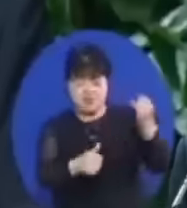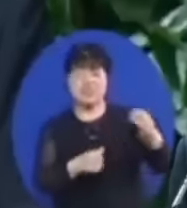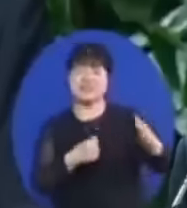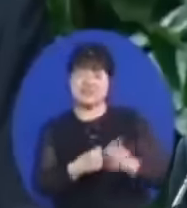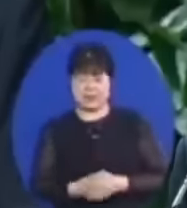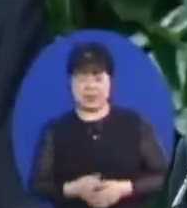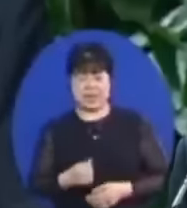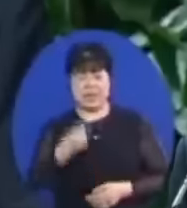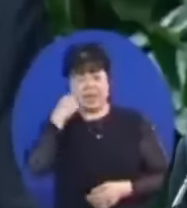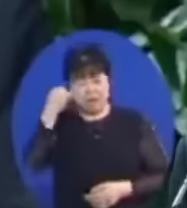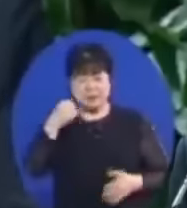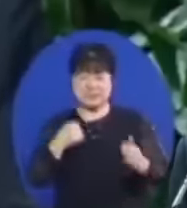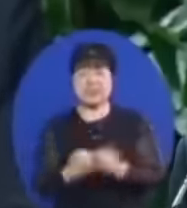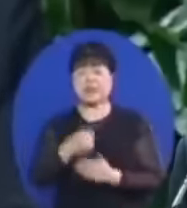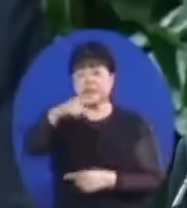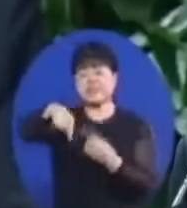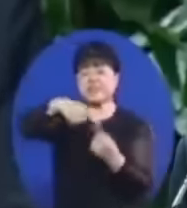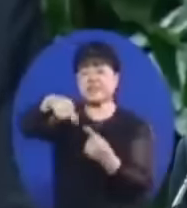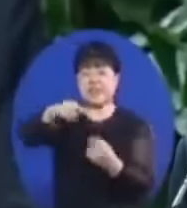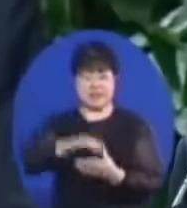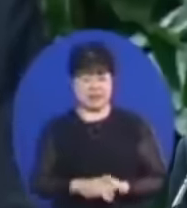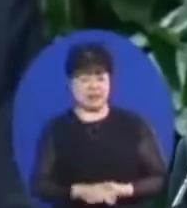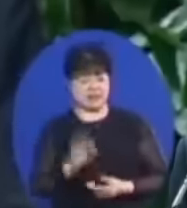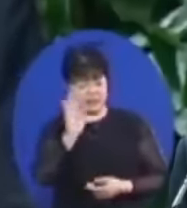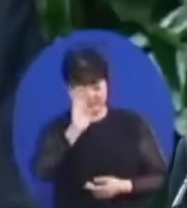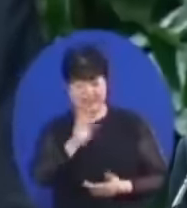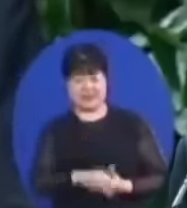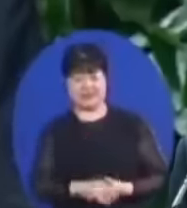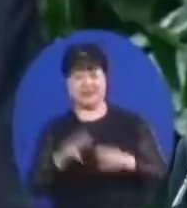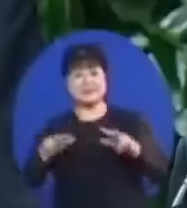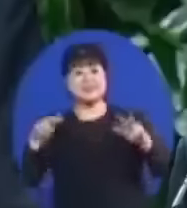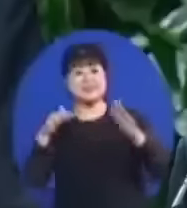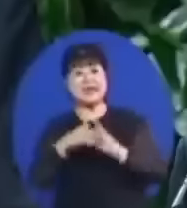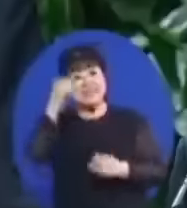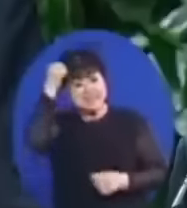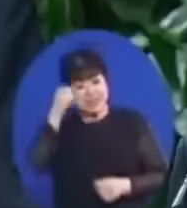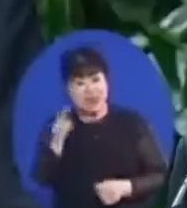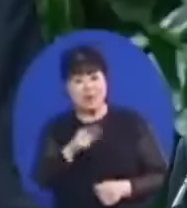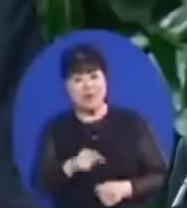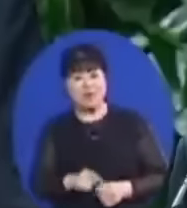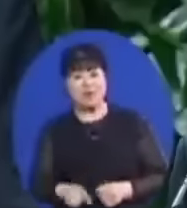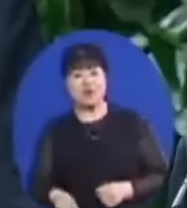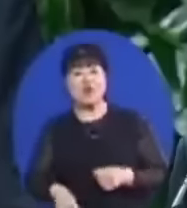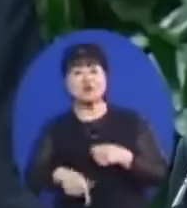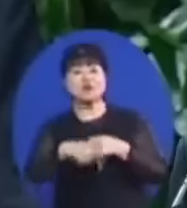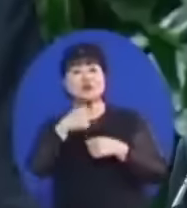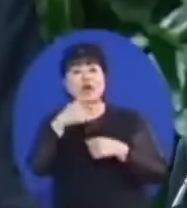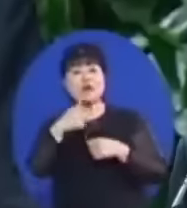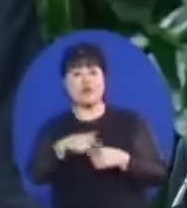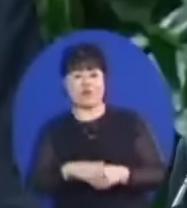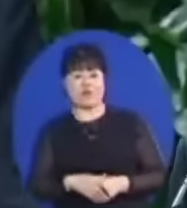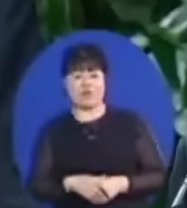꿰므로 죄를 지었다고 변명을 하는 것입니다. 제가 지금까지 늘 기억하는 것은 제가 초등학교